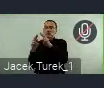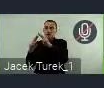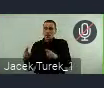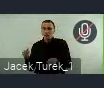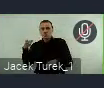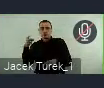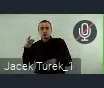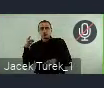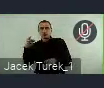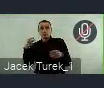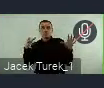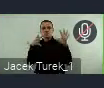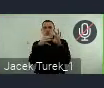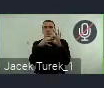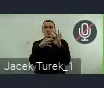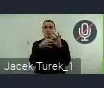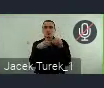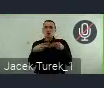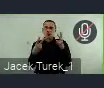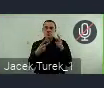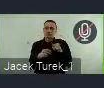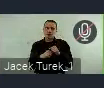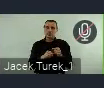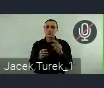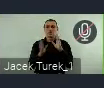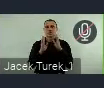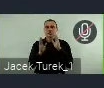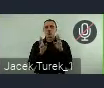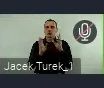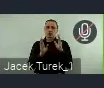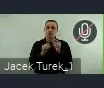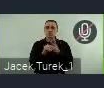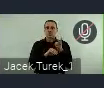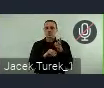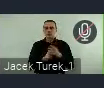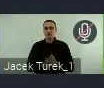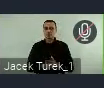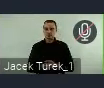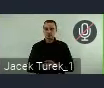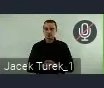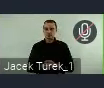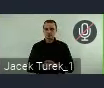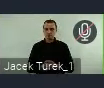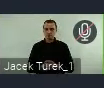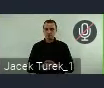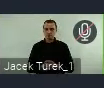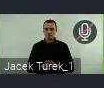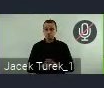z uchwytem i robię transmisja online z meczu na Facebooku to nie jest oczywiście w ramach